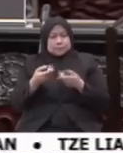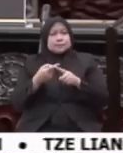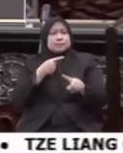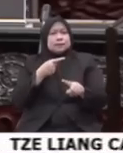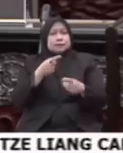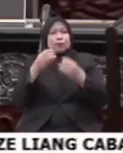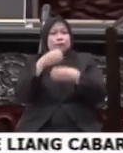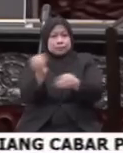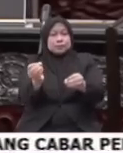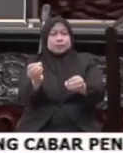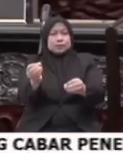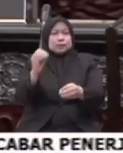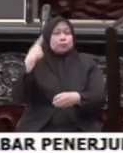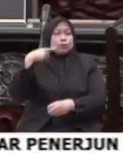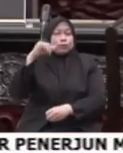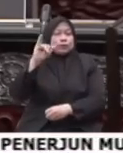pejabat